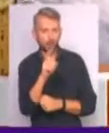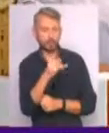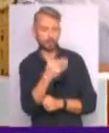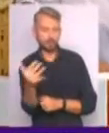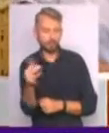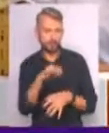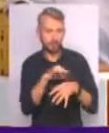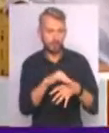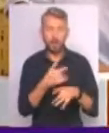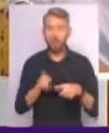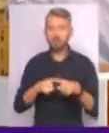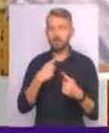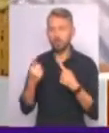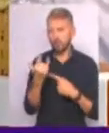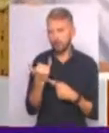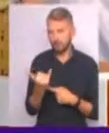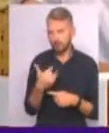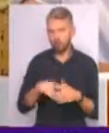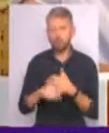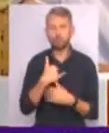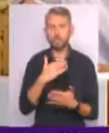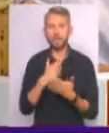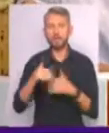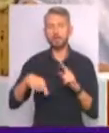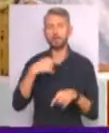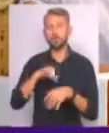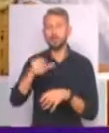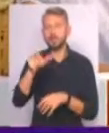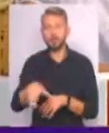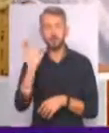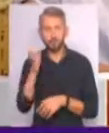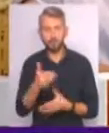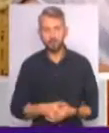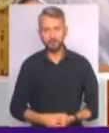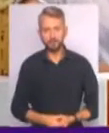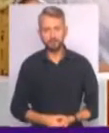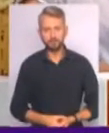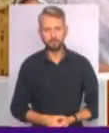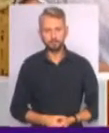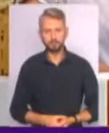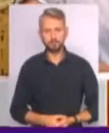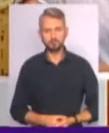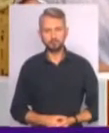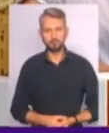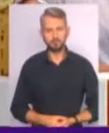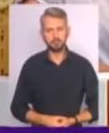це ми поговоримо буквально за мить, тому що у нас є наступний пацієнт. Ми вас слухаємо, будь ласка.